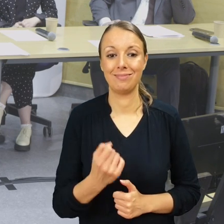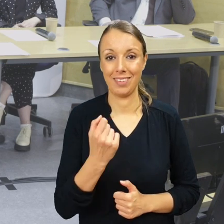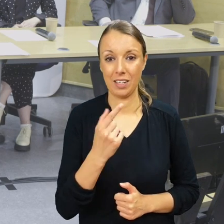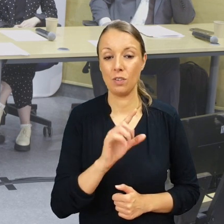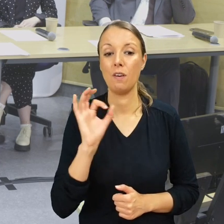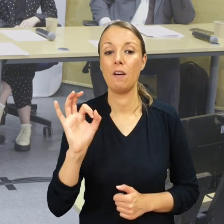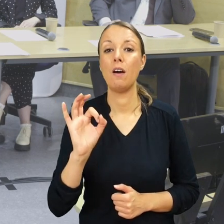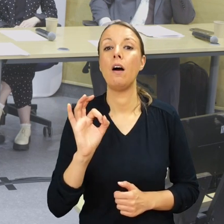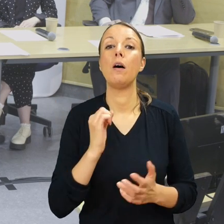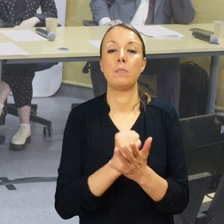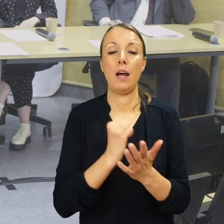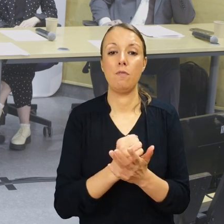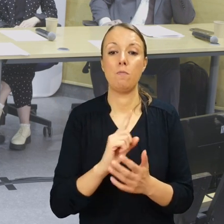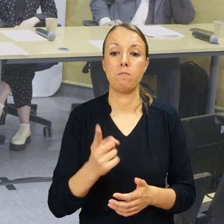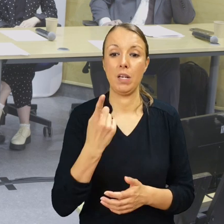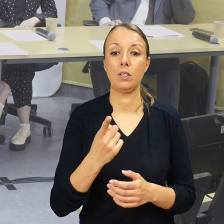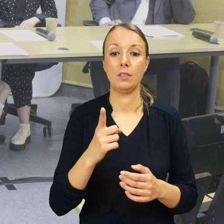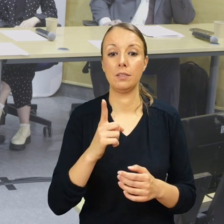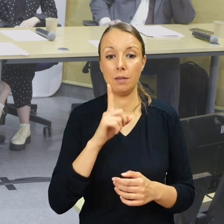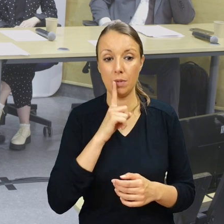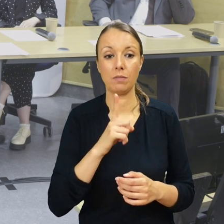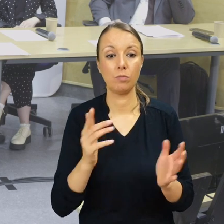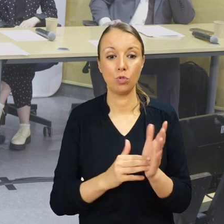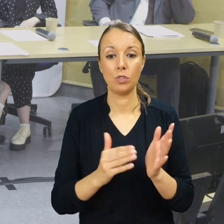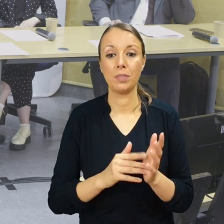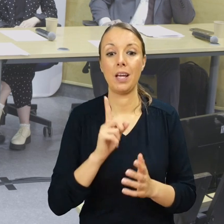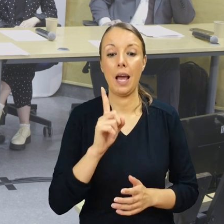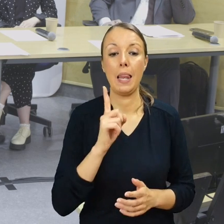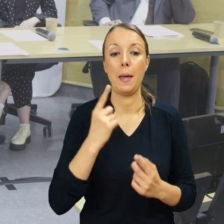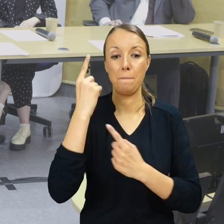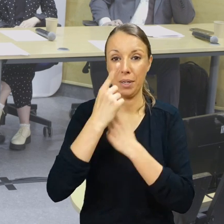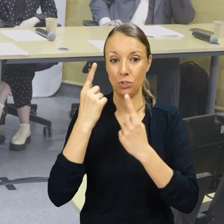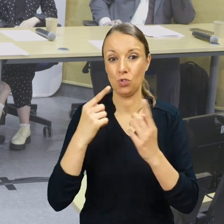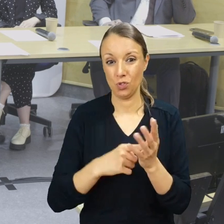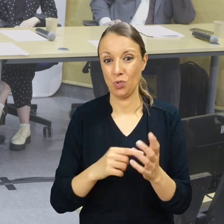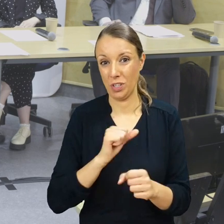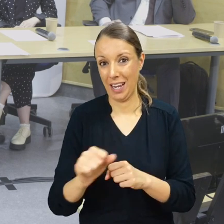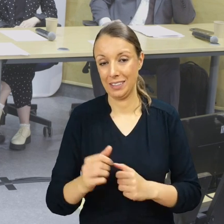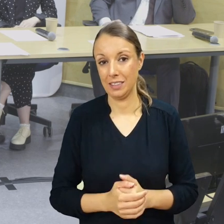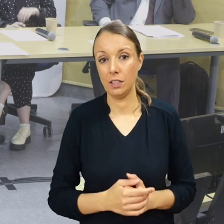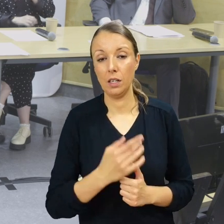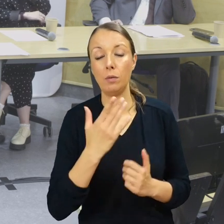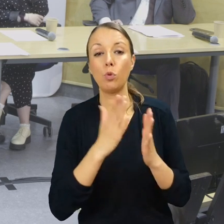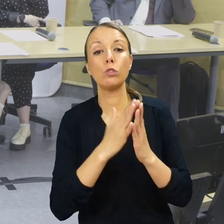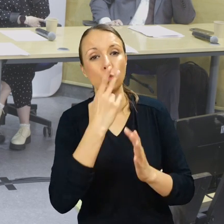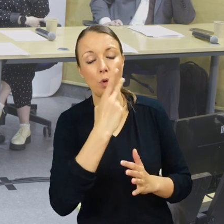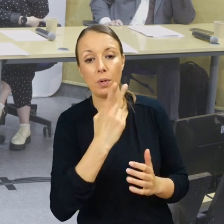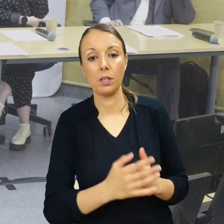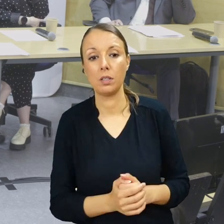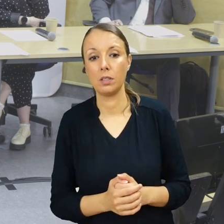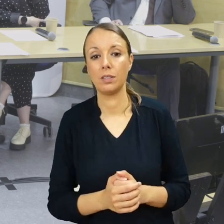podstawowe prawo. Natomiast ja myślę, że tak się dzieje, bo proszę spojrzeć na formułę